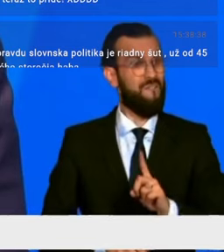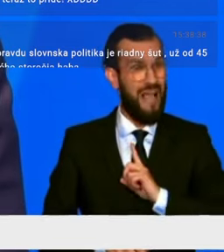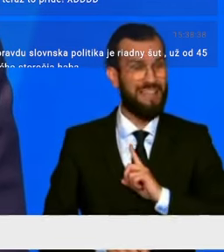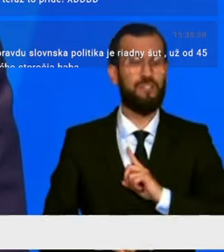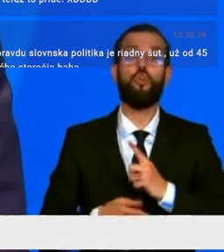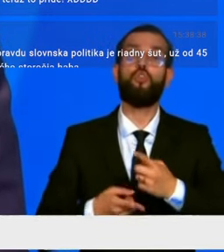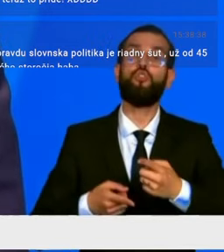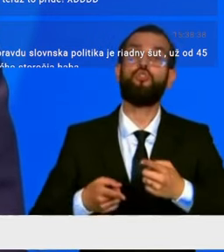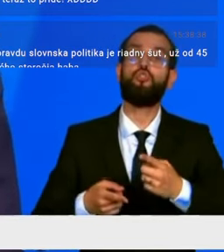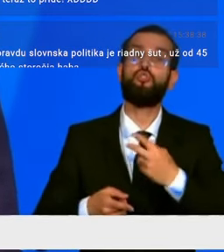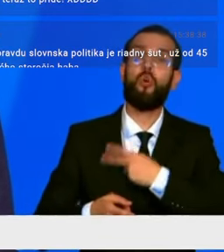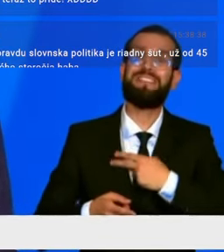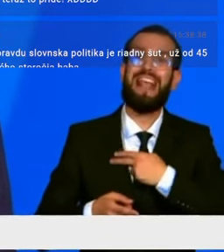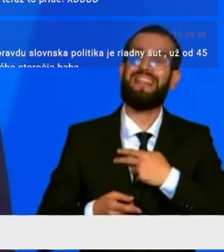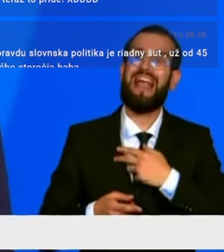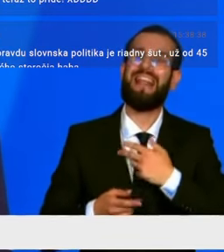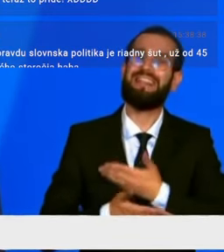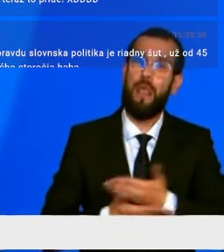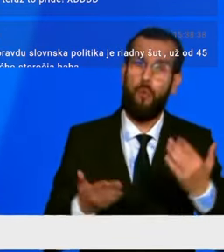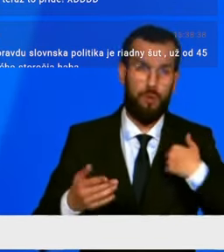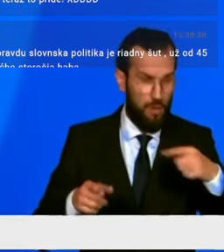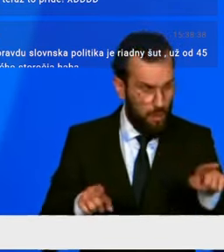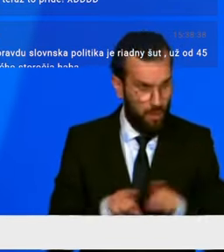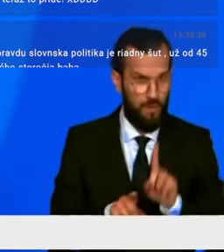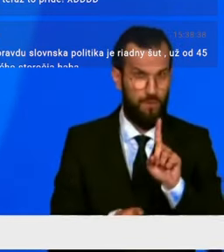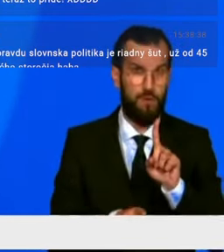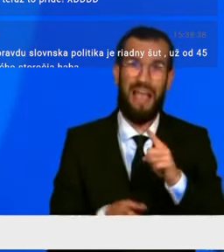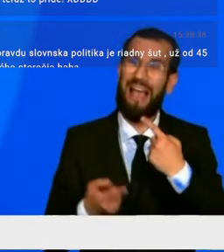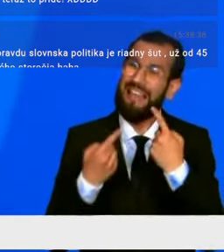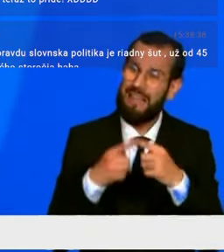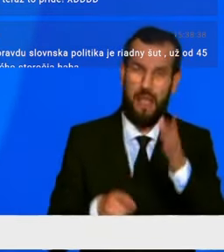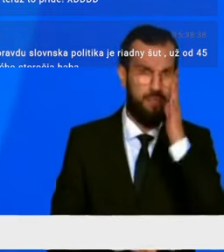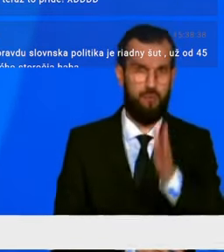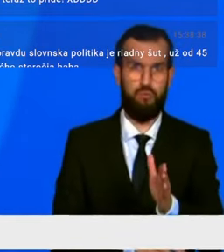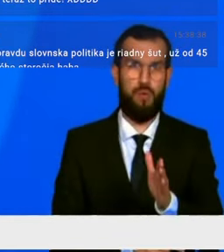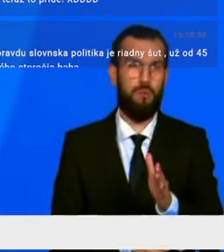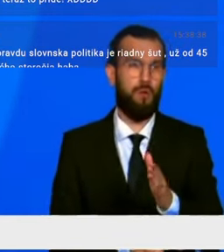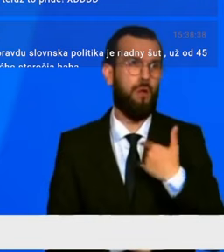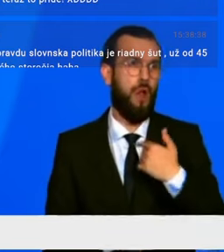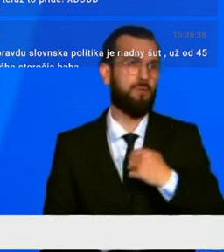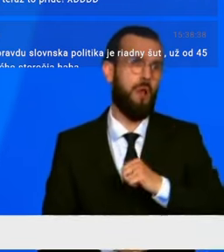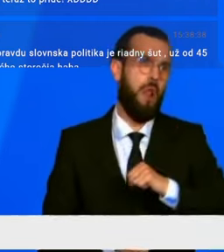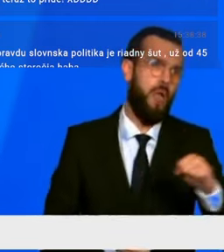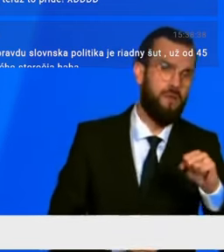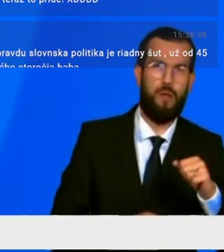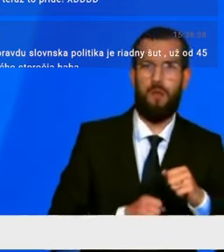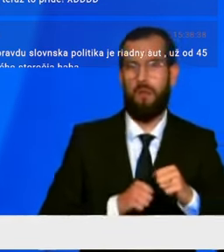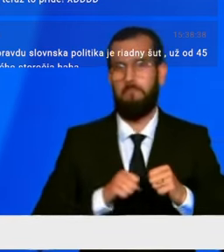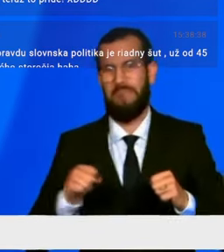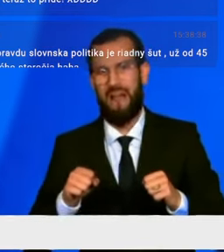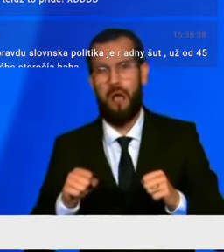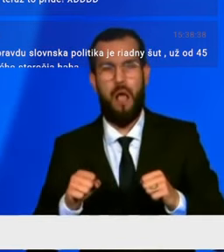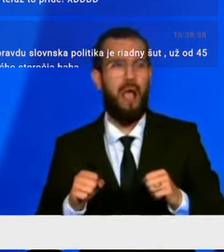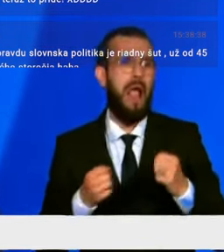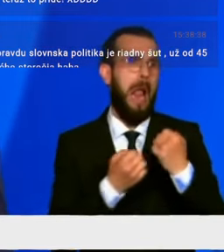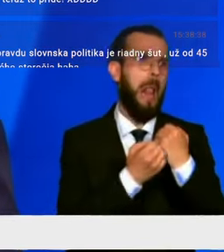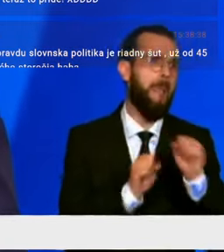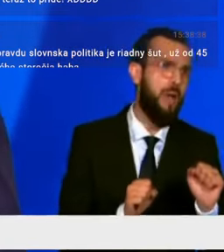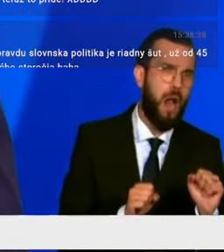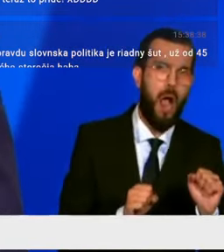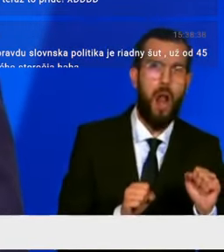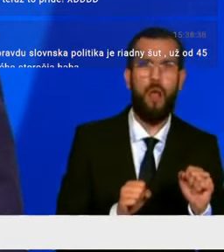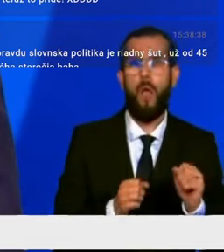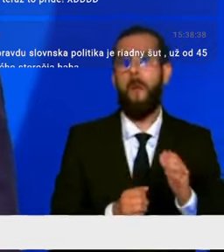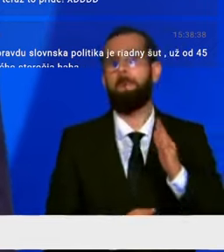demokrat a nikdy iným nebudem a nikdy by som nemohol slúžiť raz ľavici raz pravici raz liberálom raz